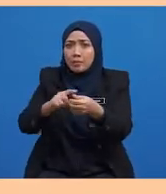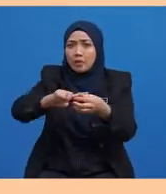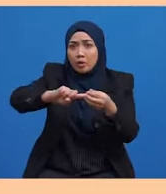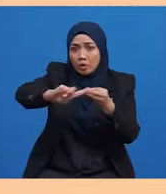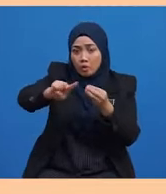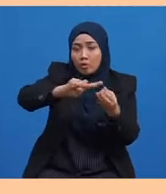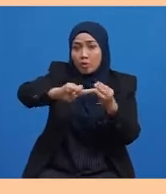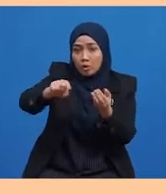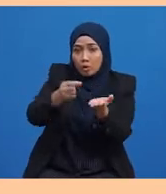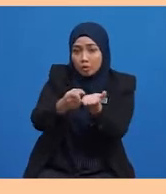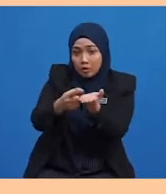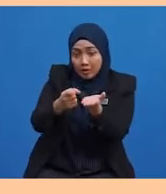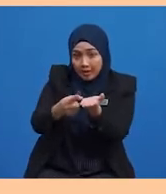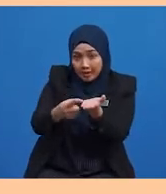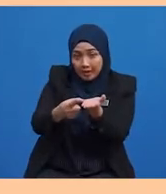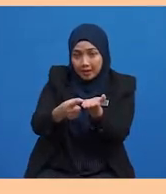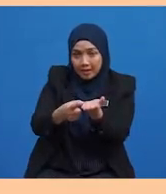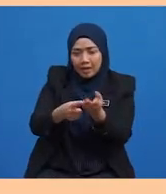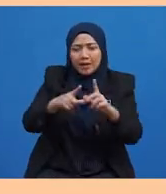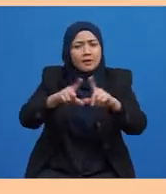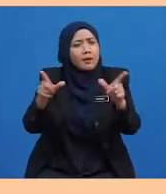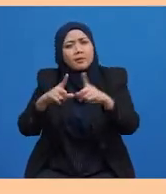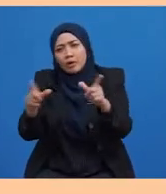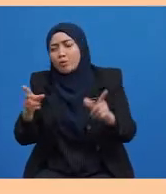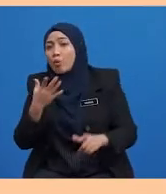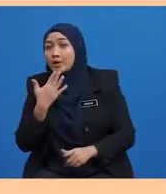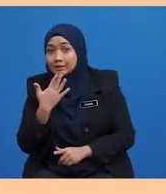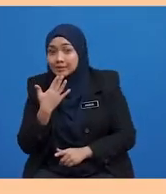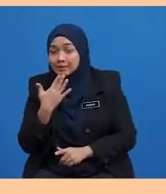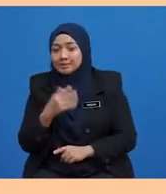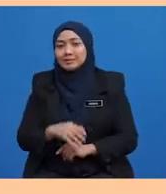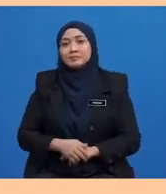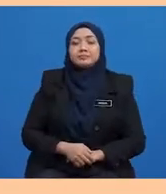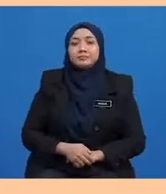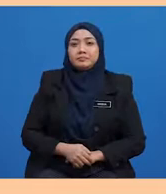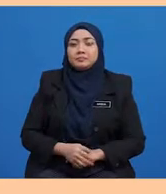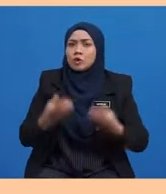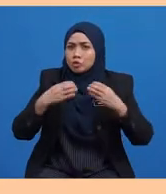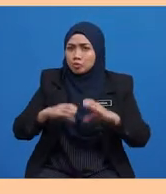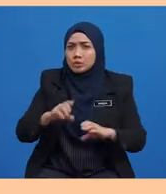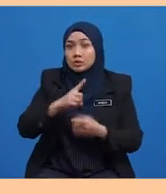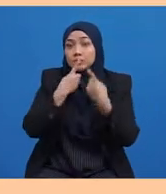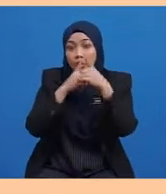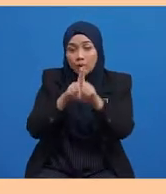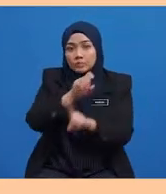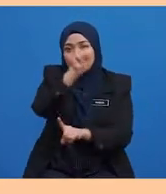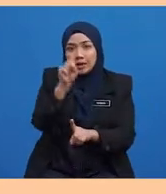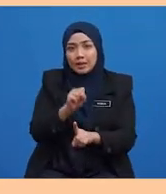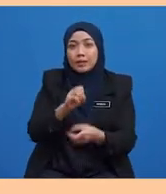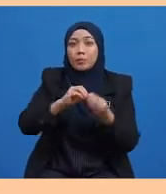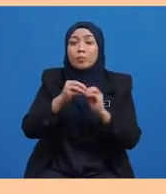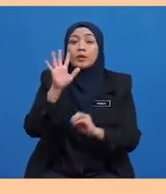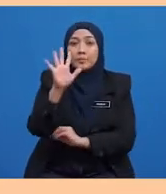biji kacang hijau. Roni mengeluarkan 5 biji